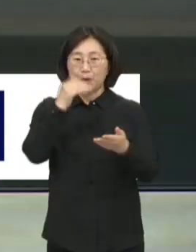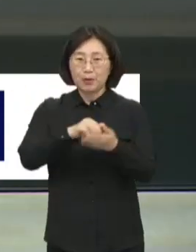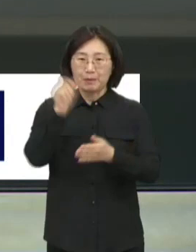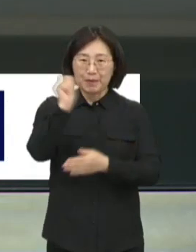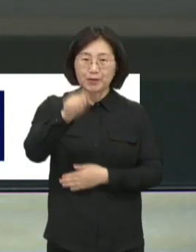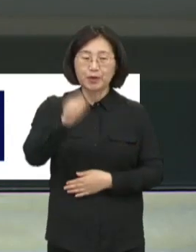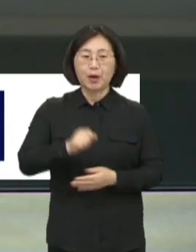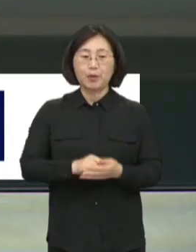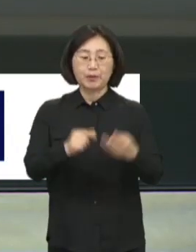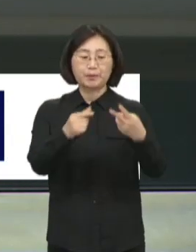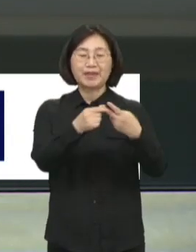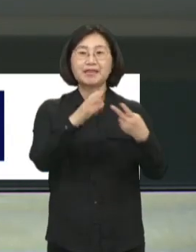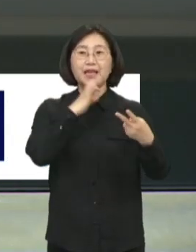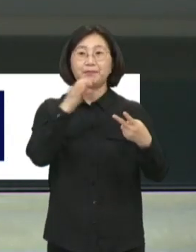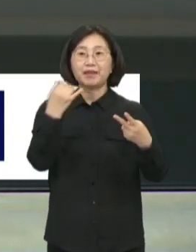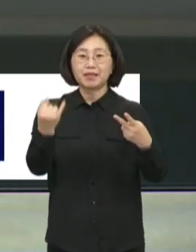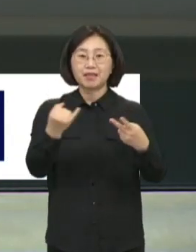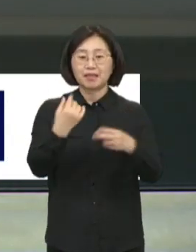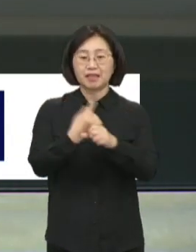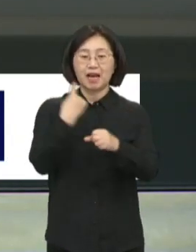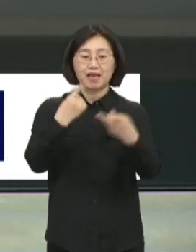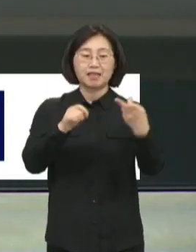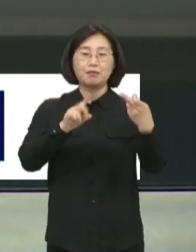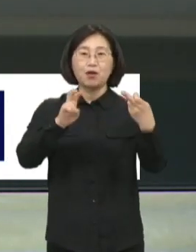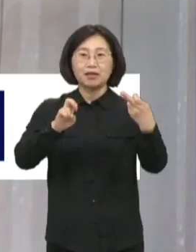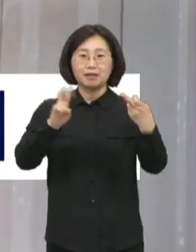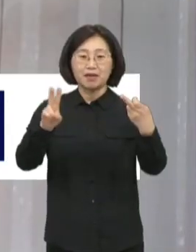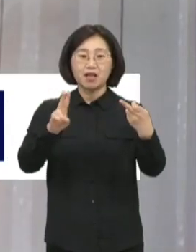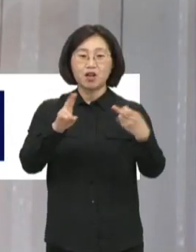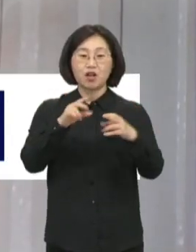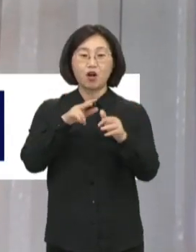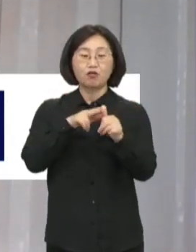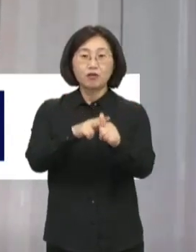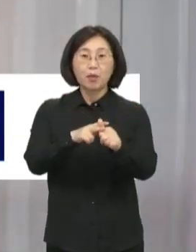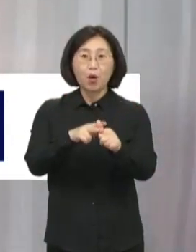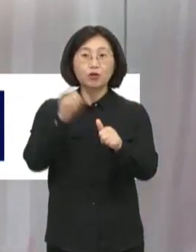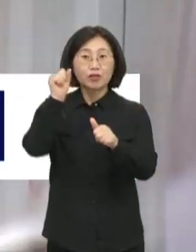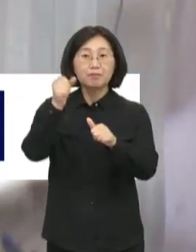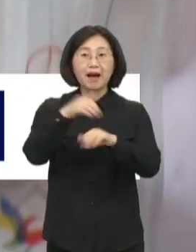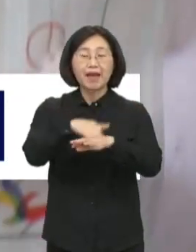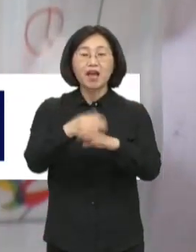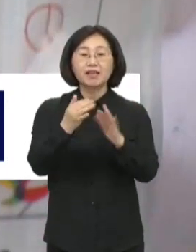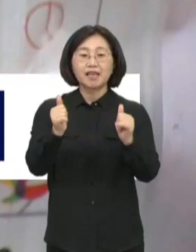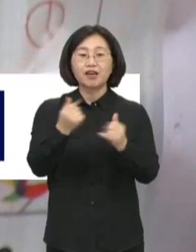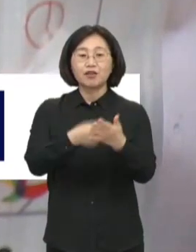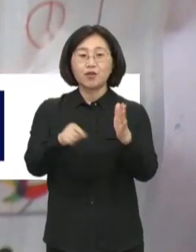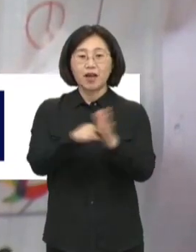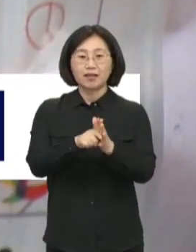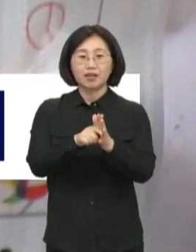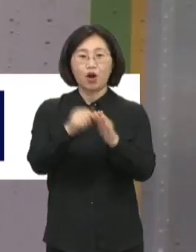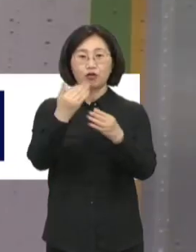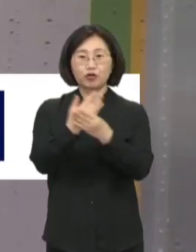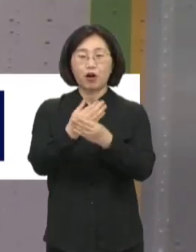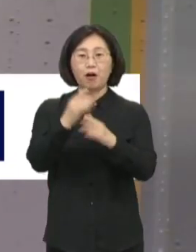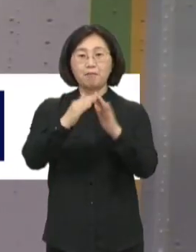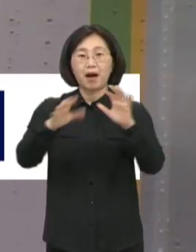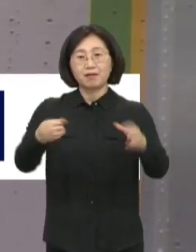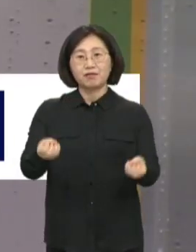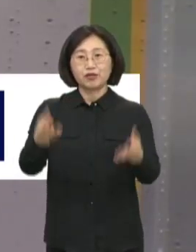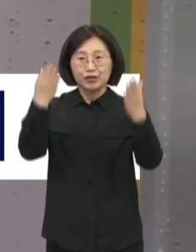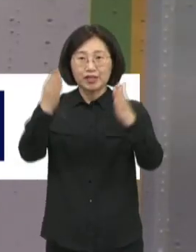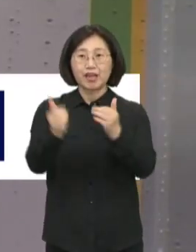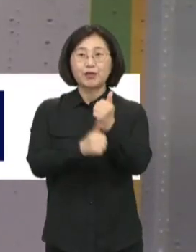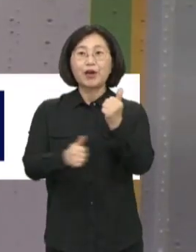40대 여성 비시는 지난해 12월 22일 이후보 예정자를 위해 유성구에 한 마을 축제 준비 위원회 자전거